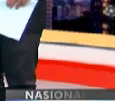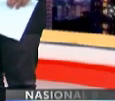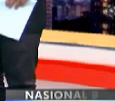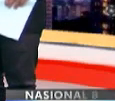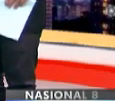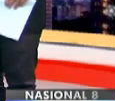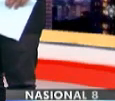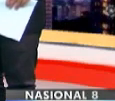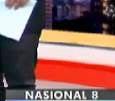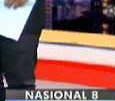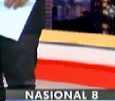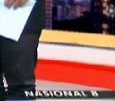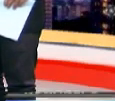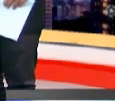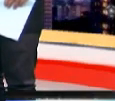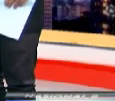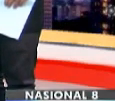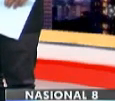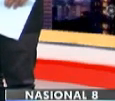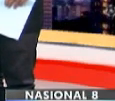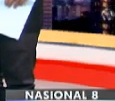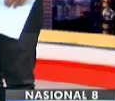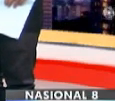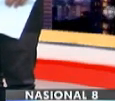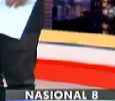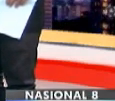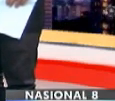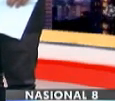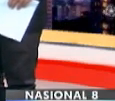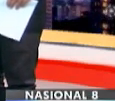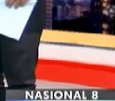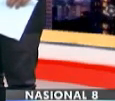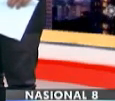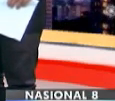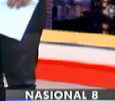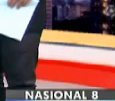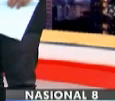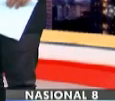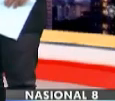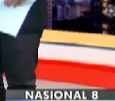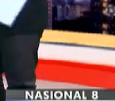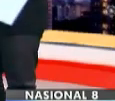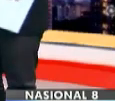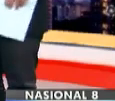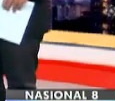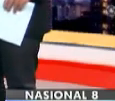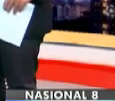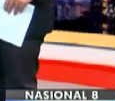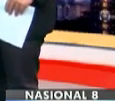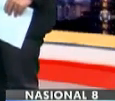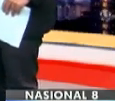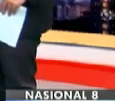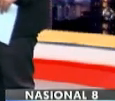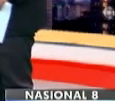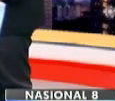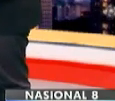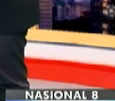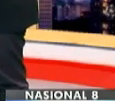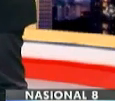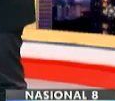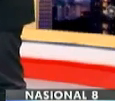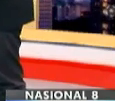paparan utama malam ini. Siri pengimbang kiri rosak dipercayai punca nahas helikopter.